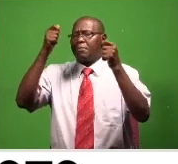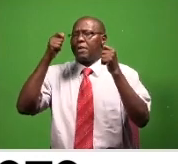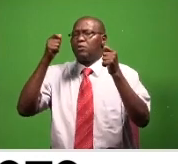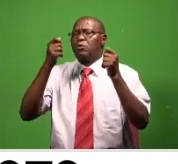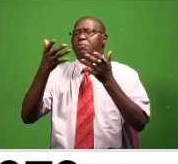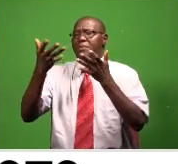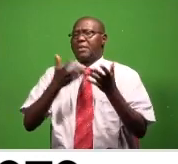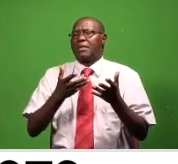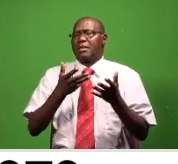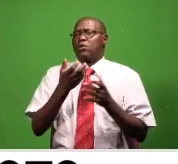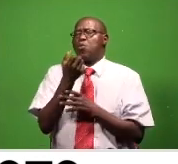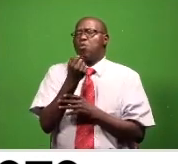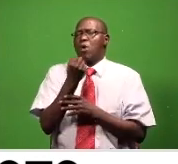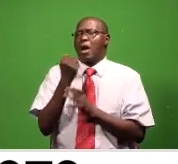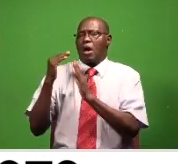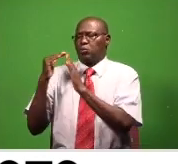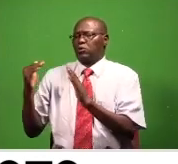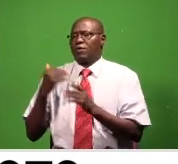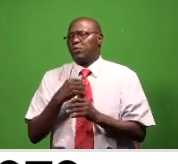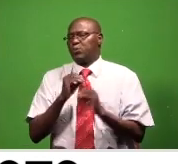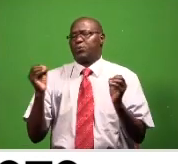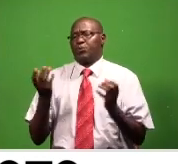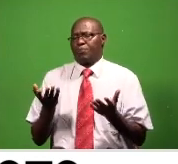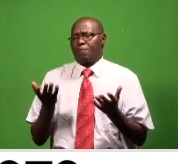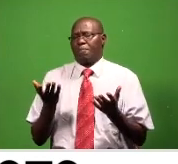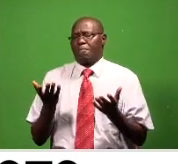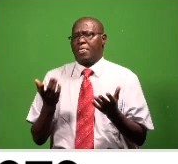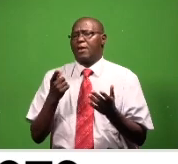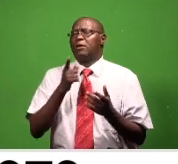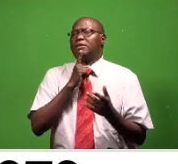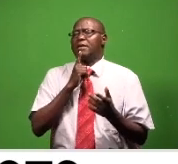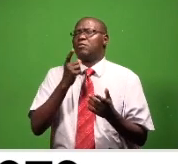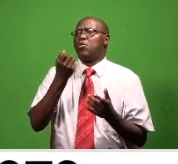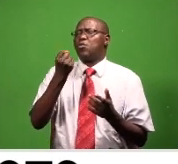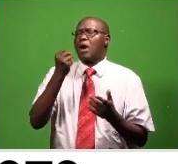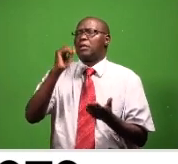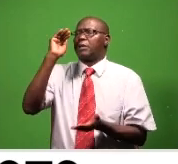unga ya nyumba. Hata ile unga tunasema imepungua hatujailetewa.